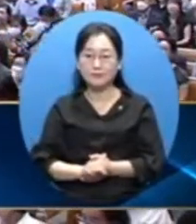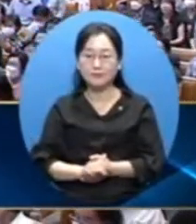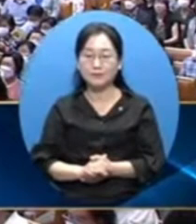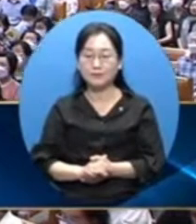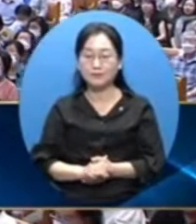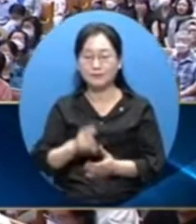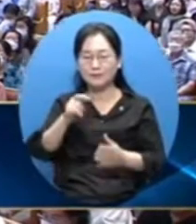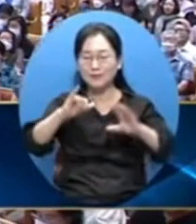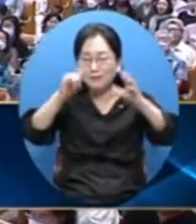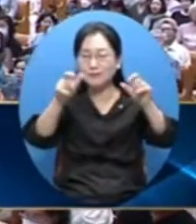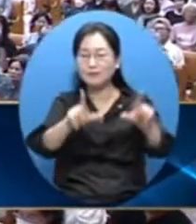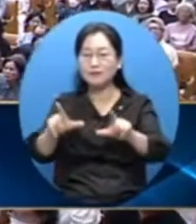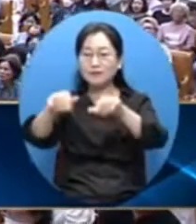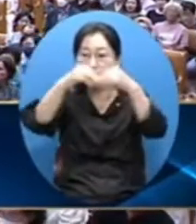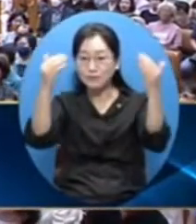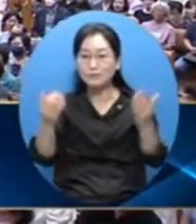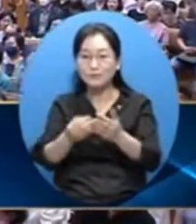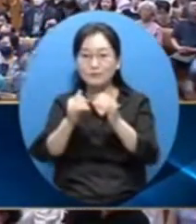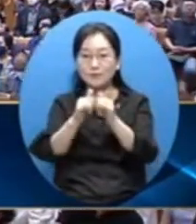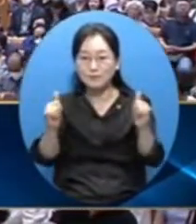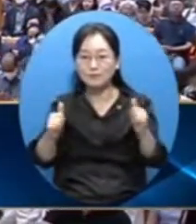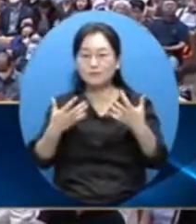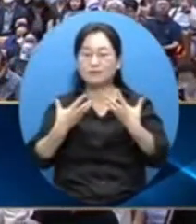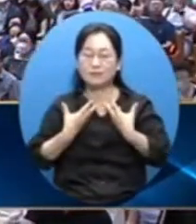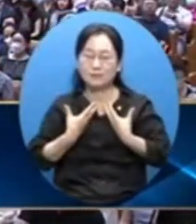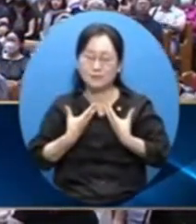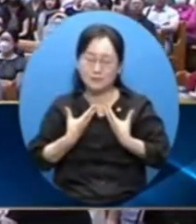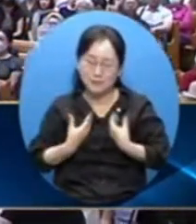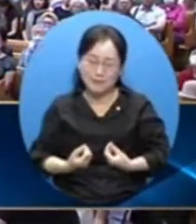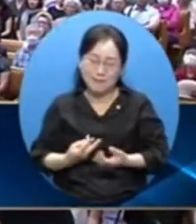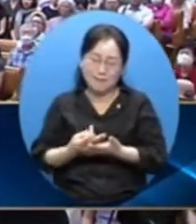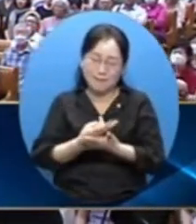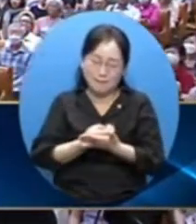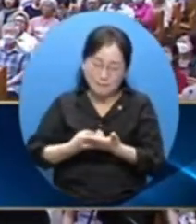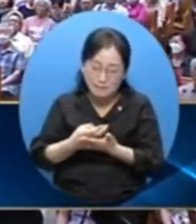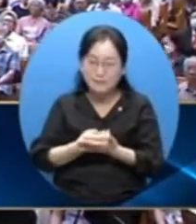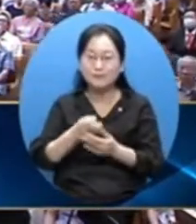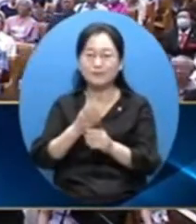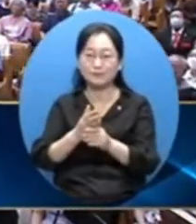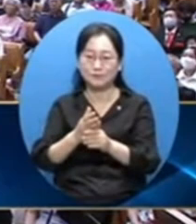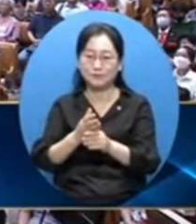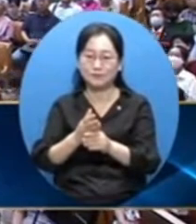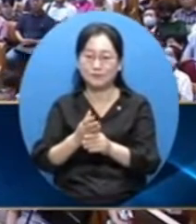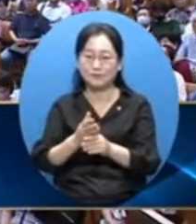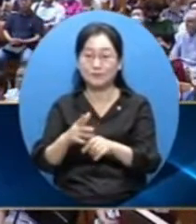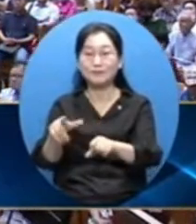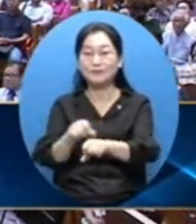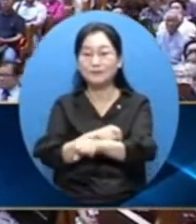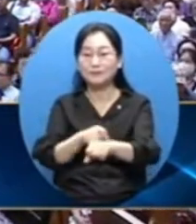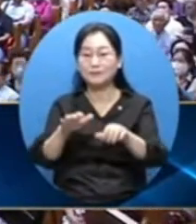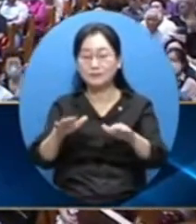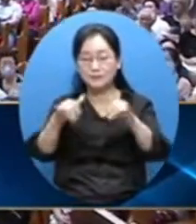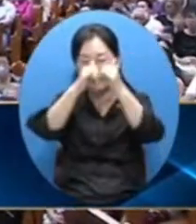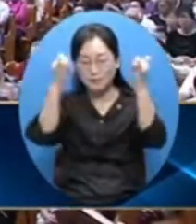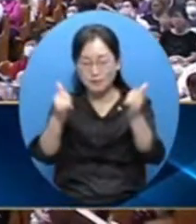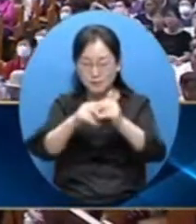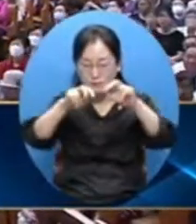이 세상을 살아가는 모든 사람들이 이 절망 중에 몸부림치고 있습니다. 특별히 오늘 우리 사회를